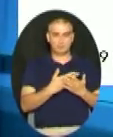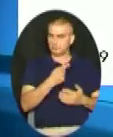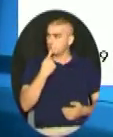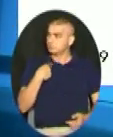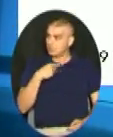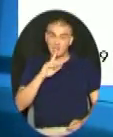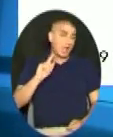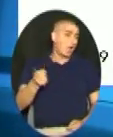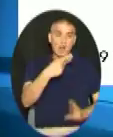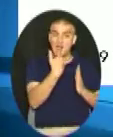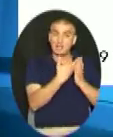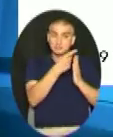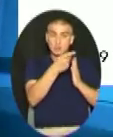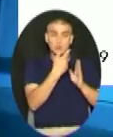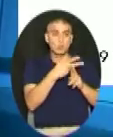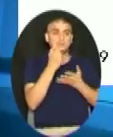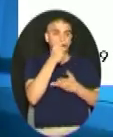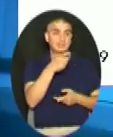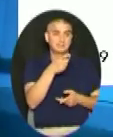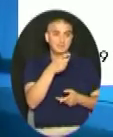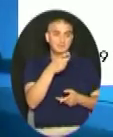להגיד לי שיש פה את כל הצעות החוק האלה למעט התקציב?